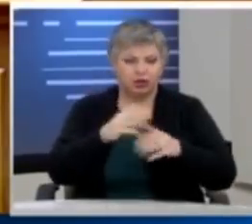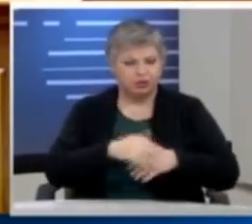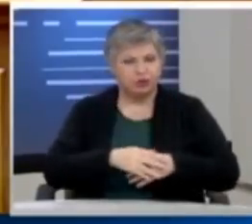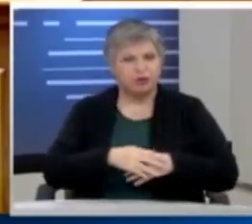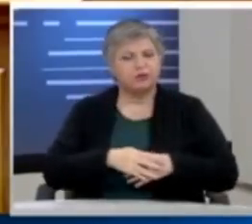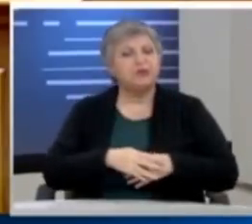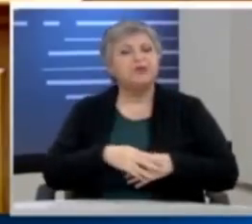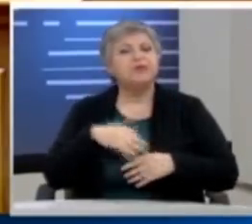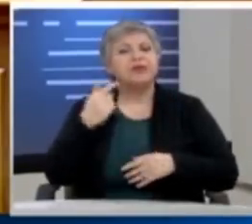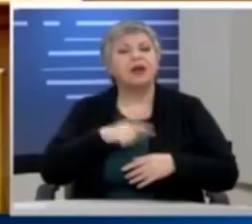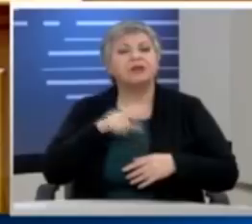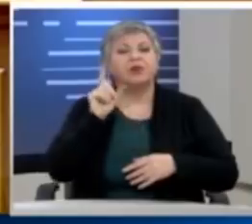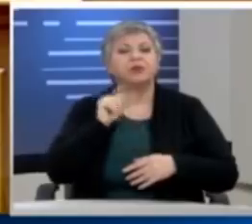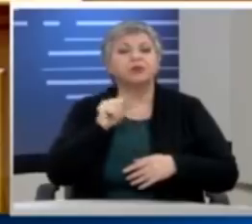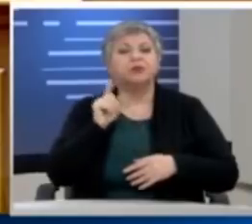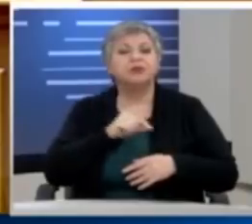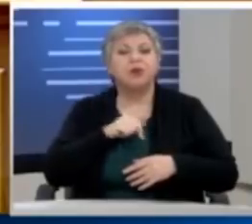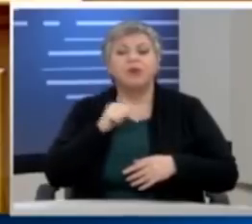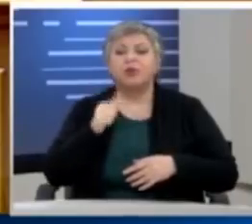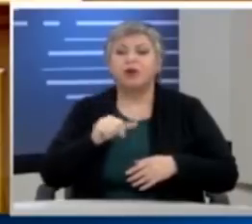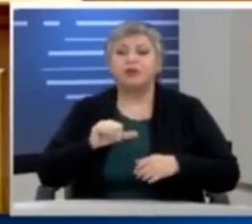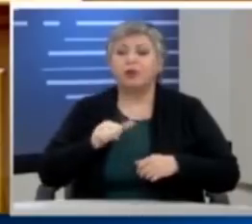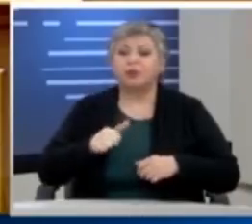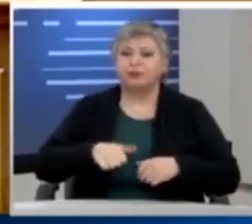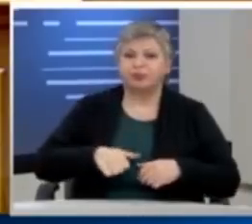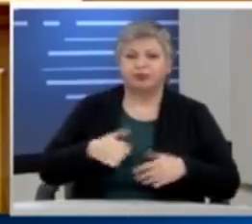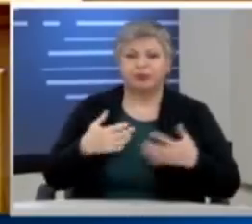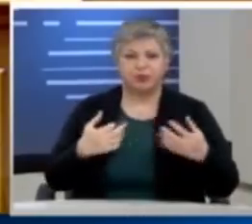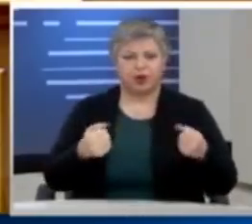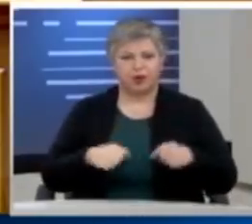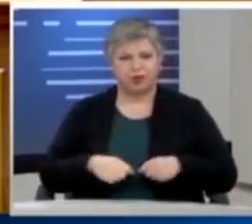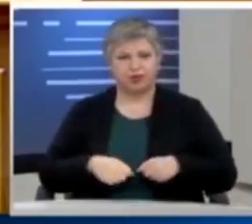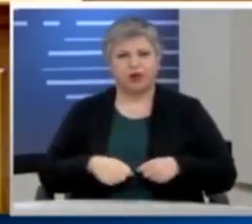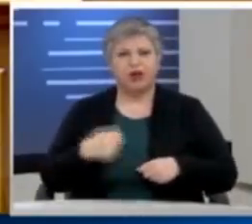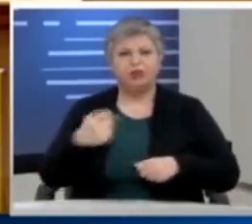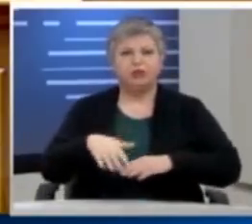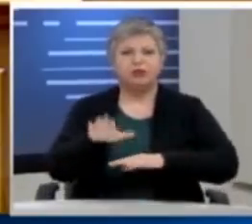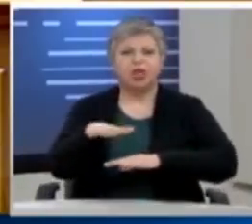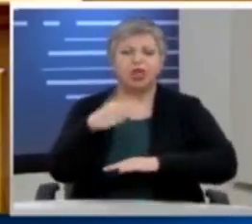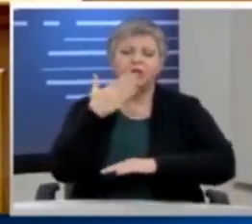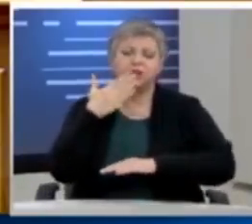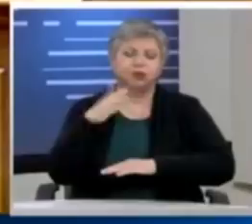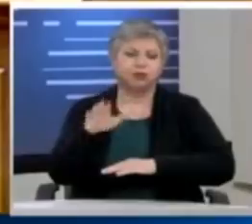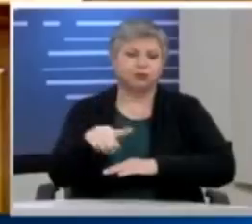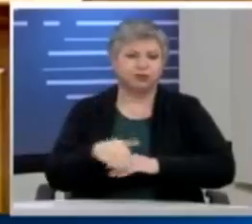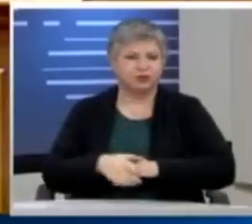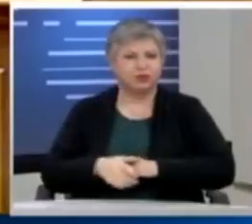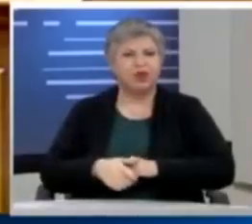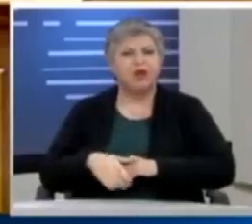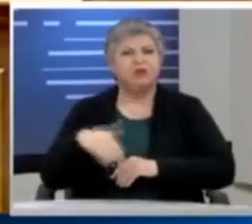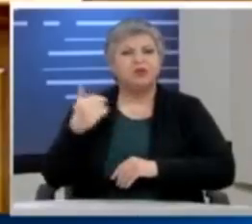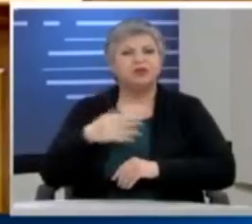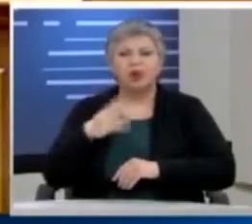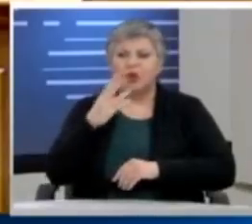τιτιβίσματα γνωστών ναυαγίων της ταξικής πάλης, ανυπόληπτους πλέον πολιτικούς αγύρτες που σας